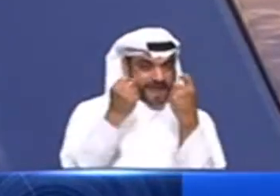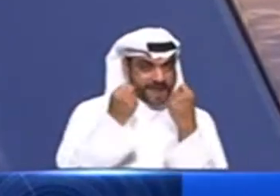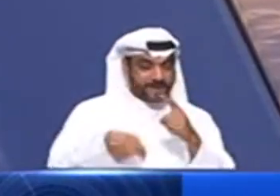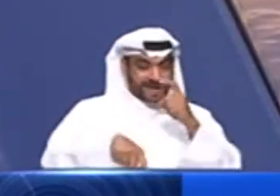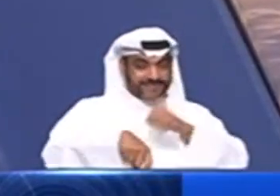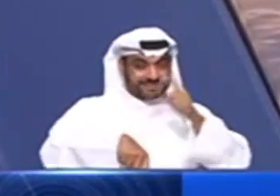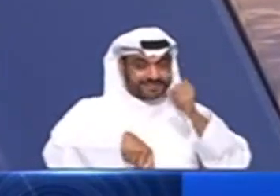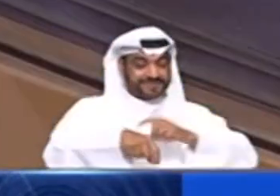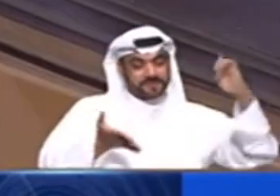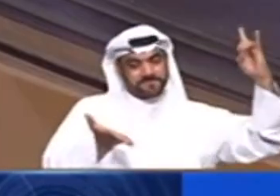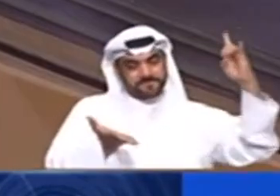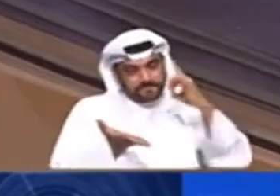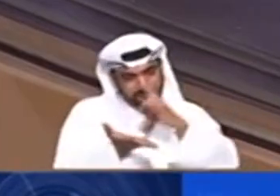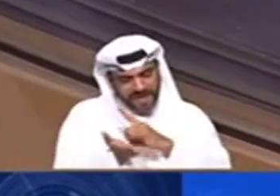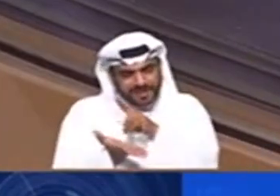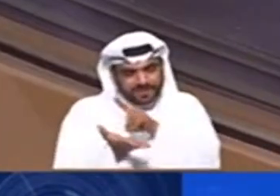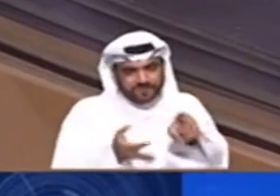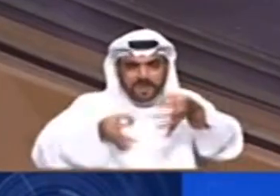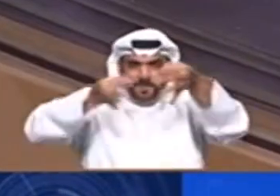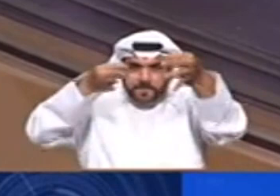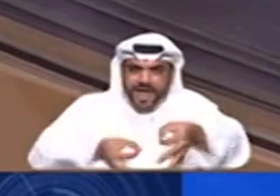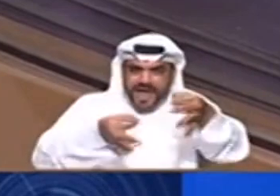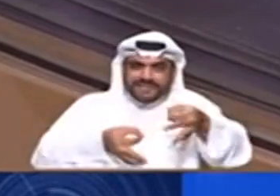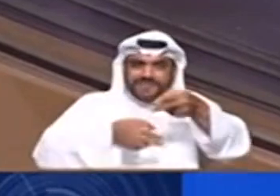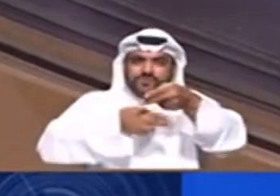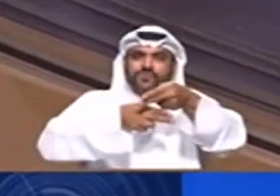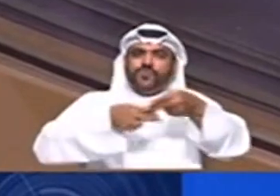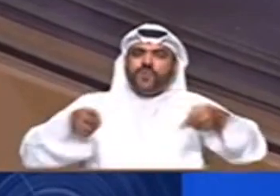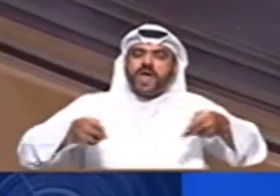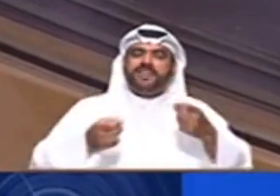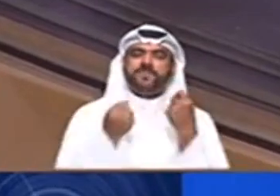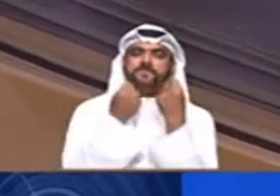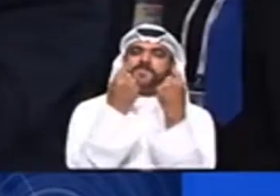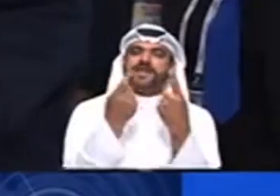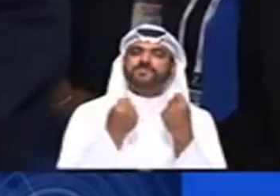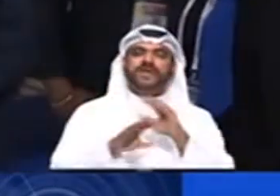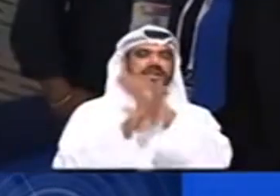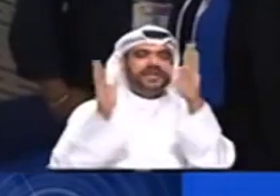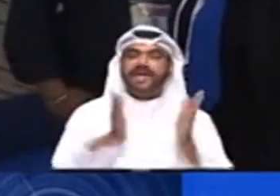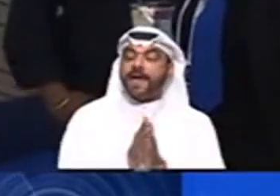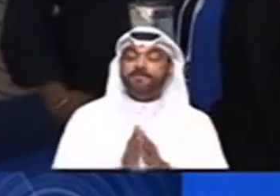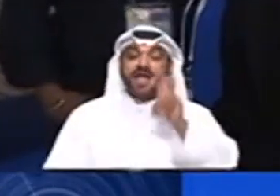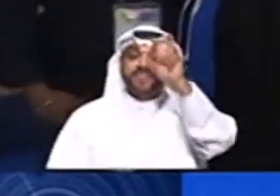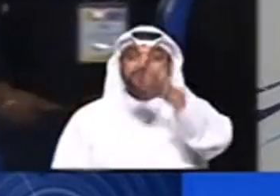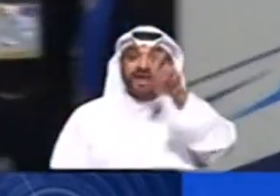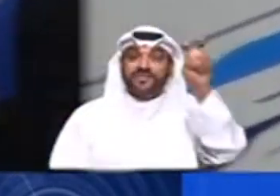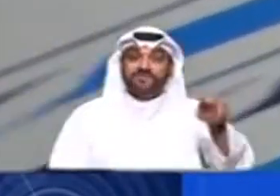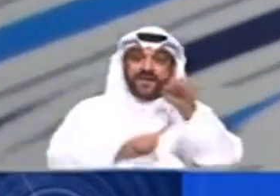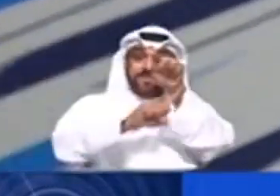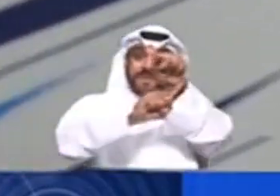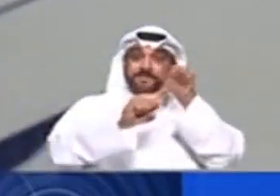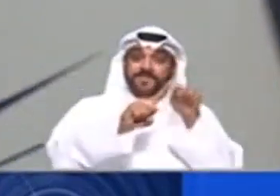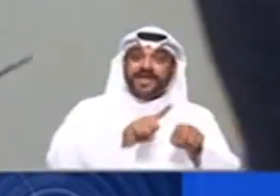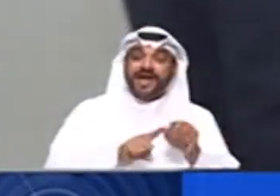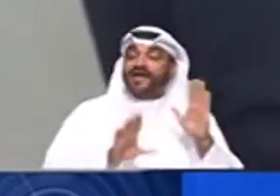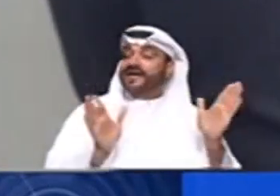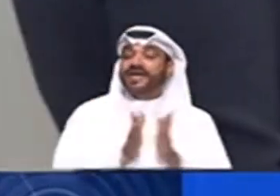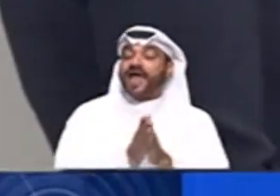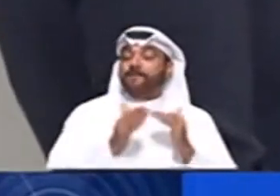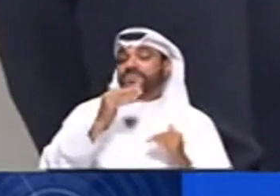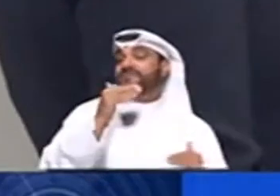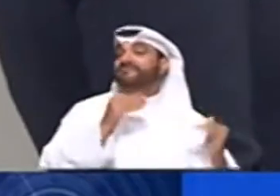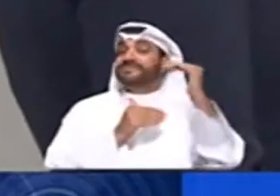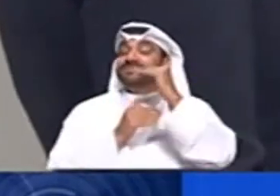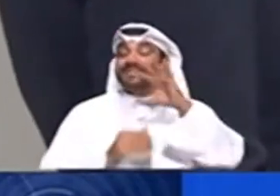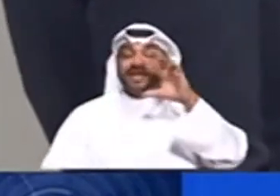وصول رحلات الخطوط الجوية الكويتية إلى مطار الكويت الدولي من 88% في شهر يوليو إلى 93%